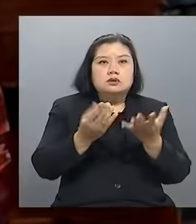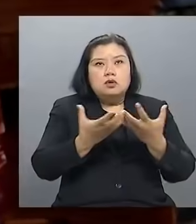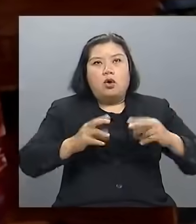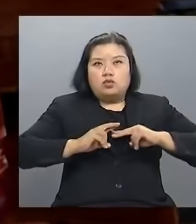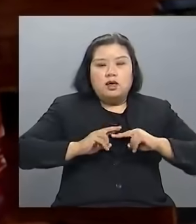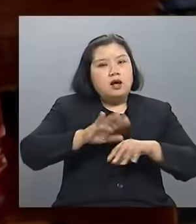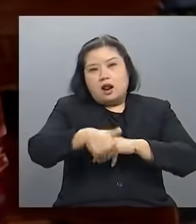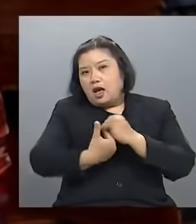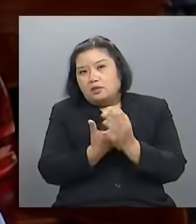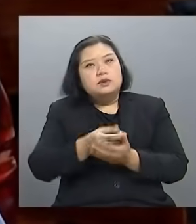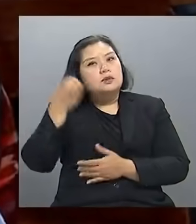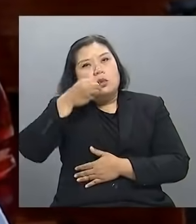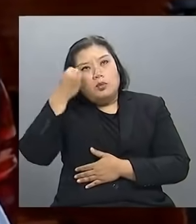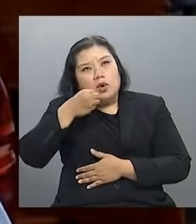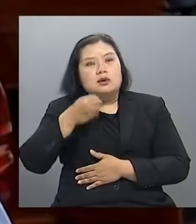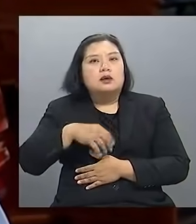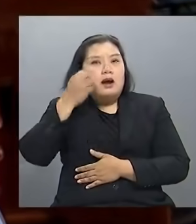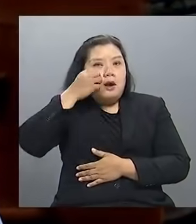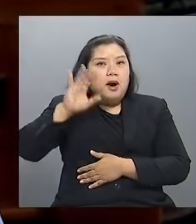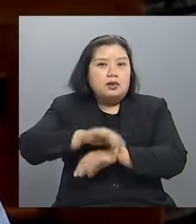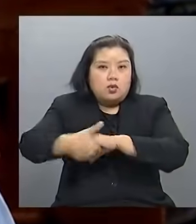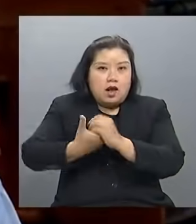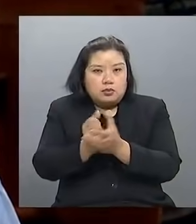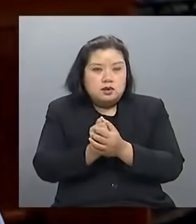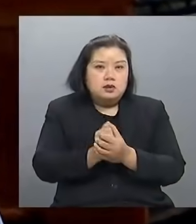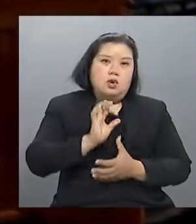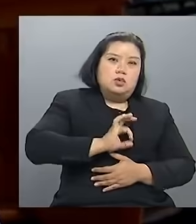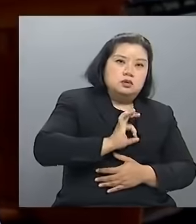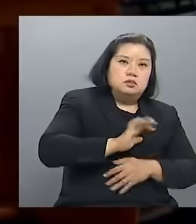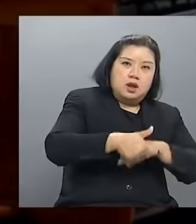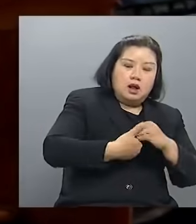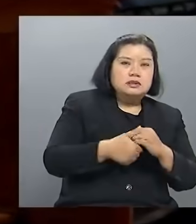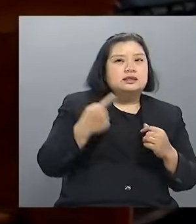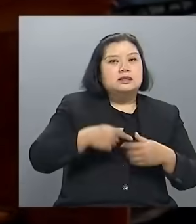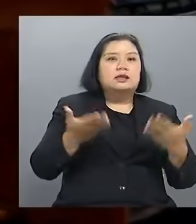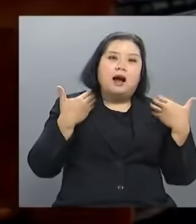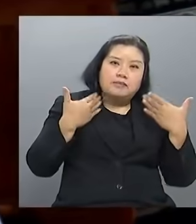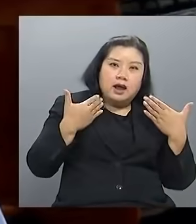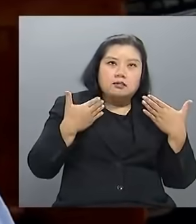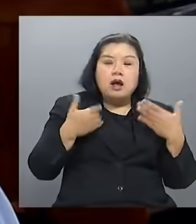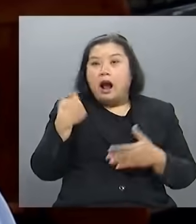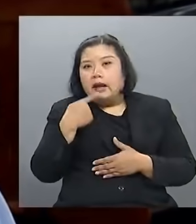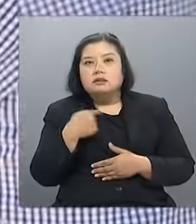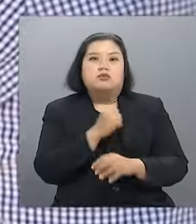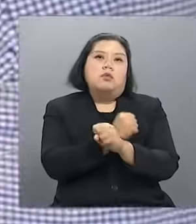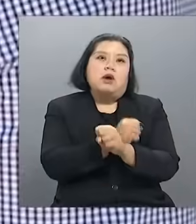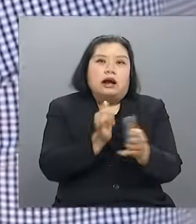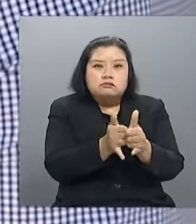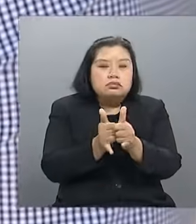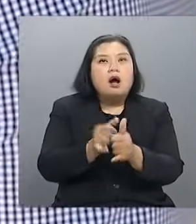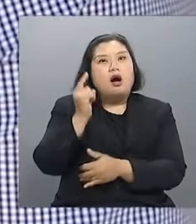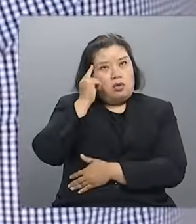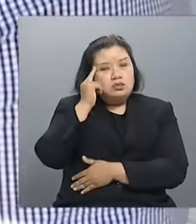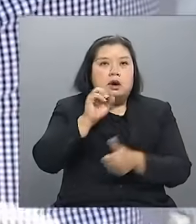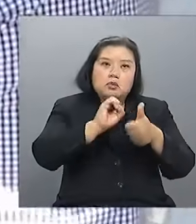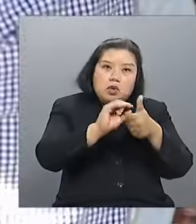กลับบ้านกลับมาถึงบ้านถ้าคิดว่าตัวเองเสี่ยงก็บอกเขาอาบน้ำก่อนที่ไปสัมผัสกับคนในบ้านนะคะเขาก็เข้าใจดี ด้าน